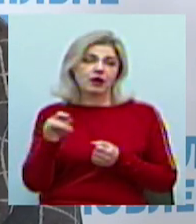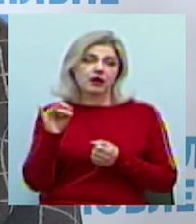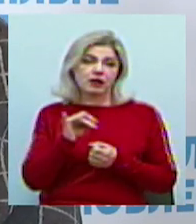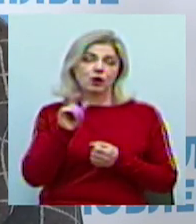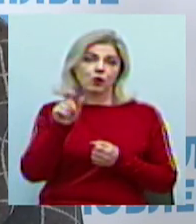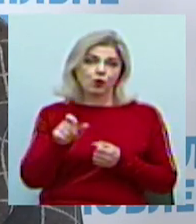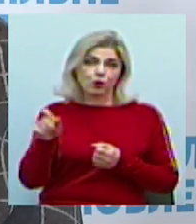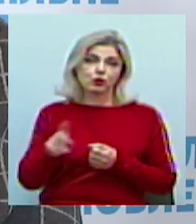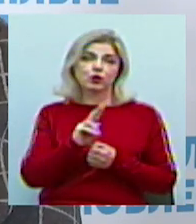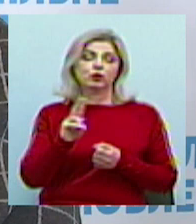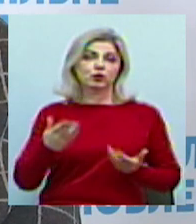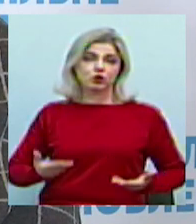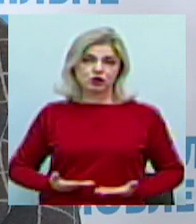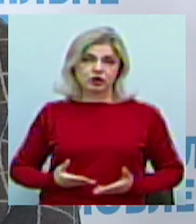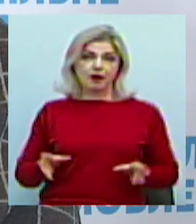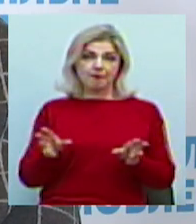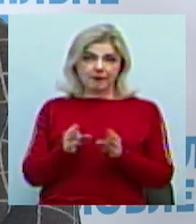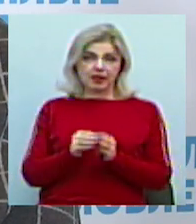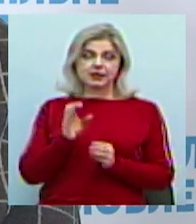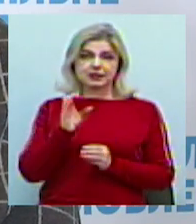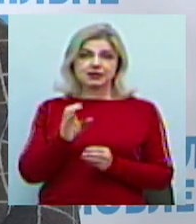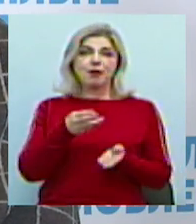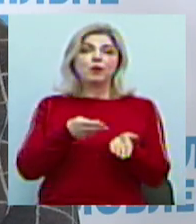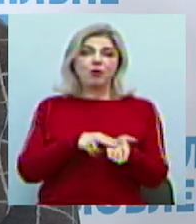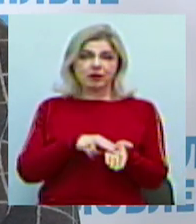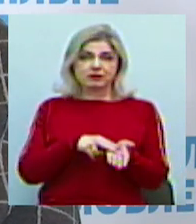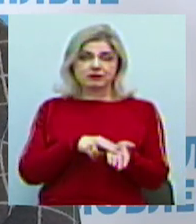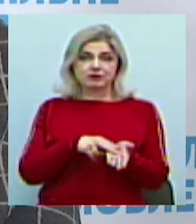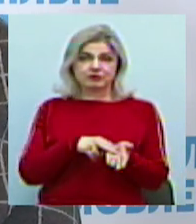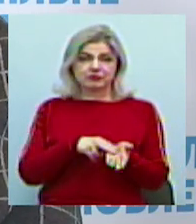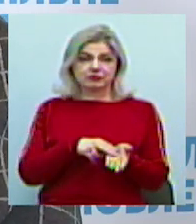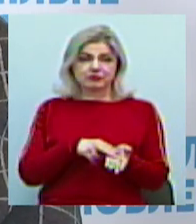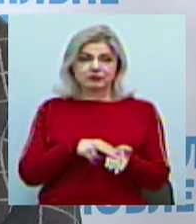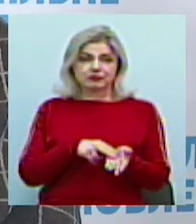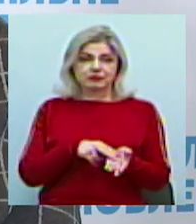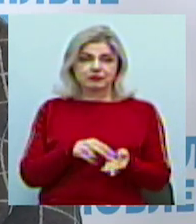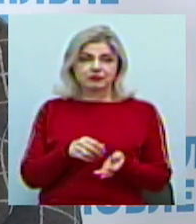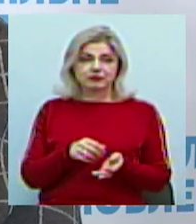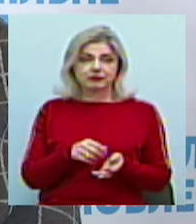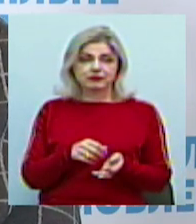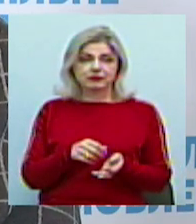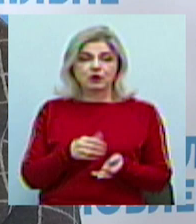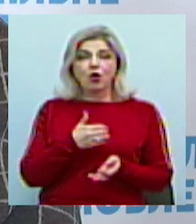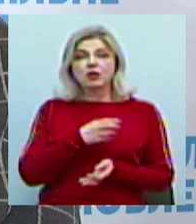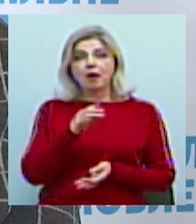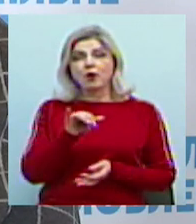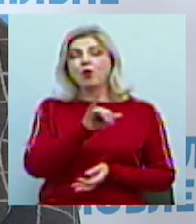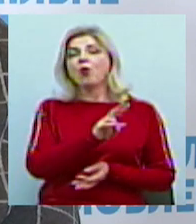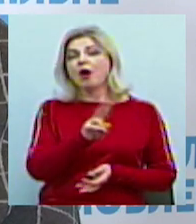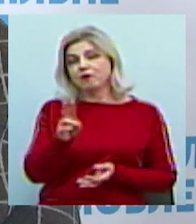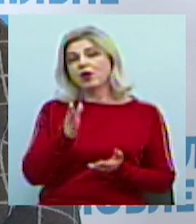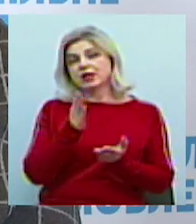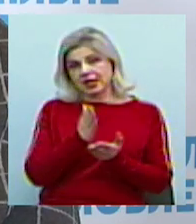особи, які мешкають разом і зареєстровані на відповідному домогосподарстві, то хоча б в одного мешканця